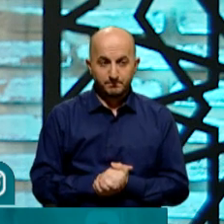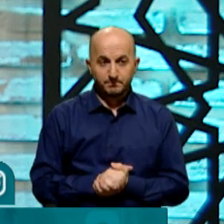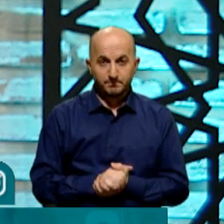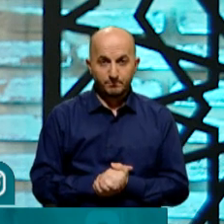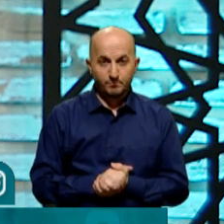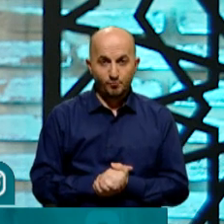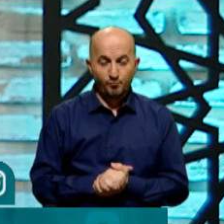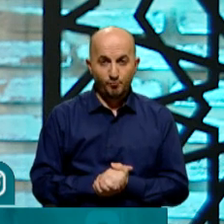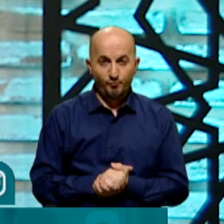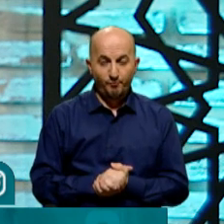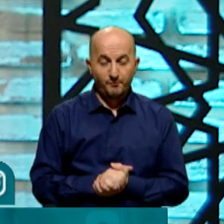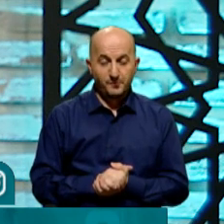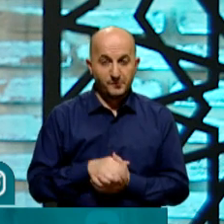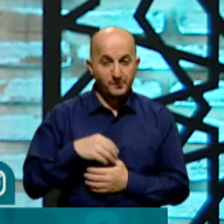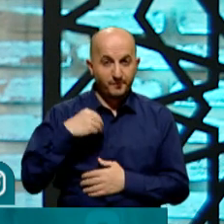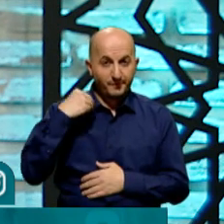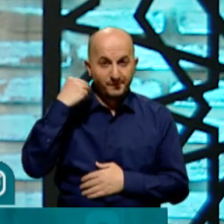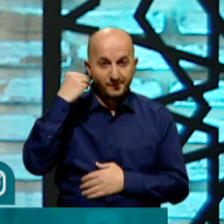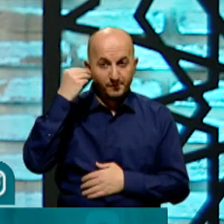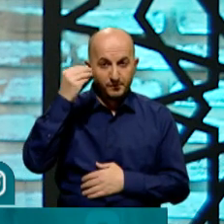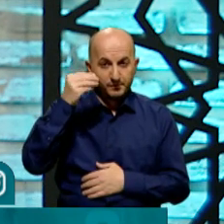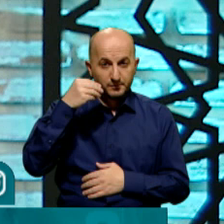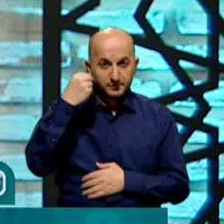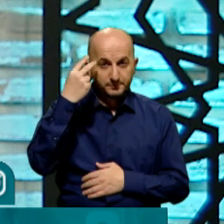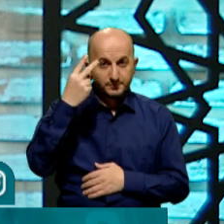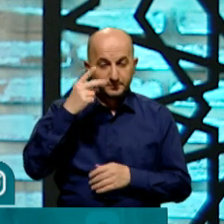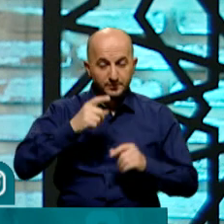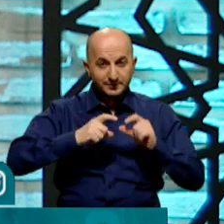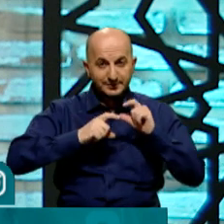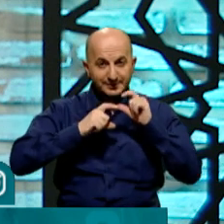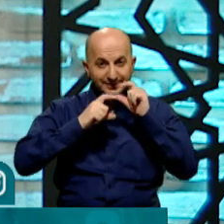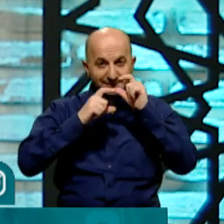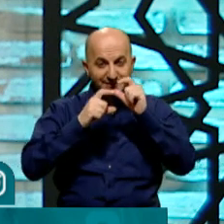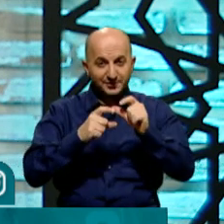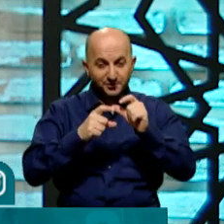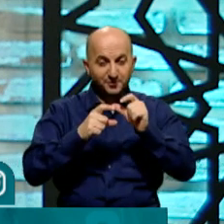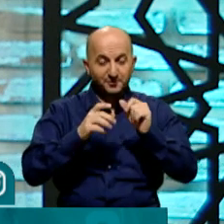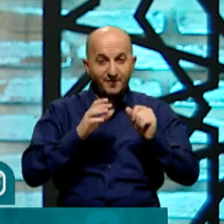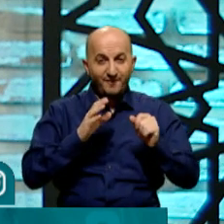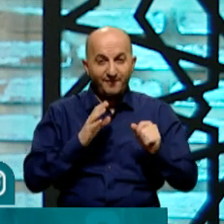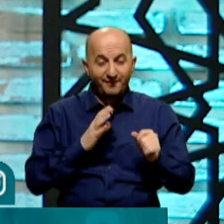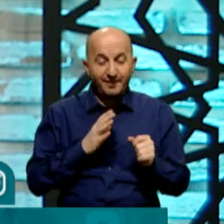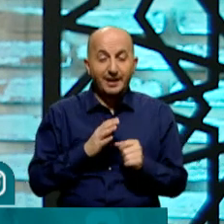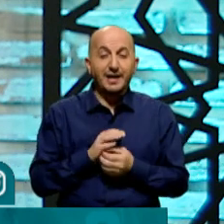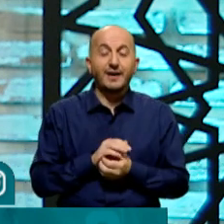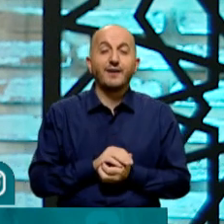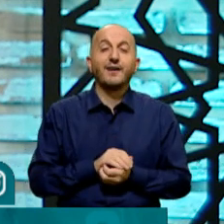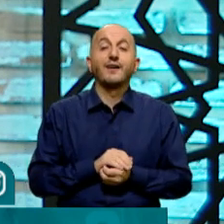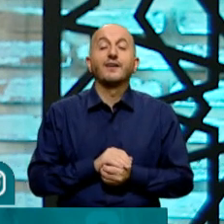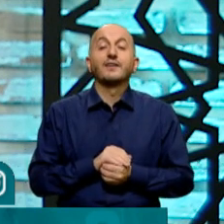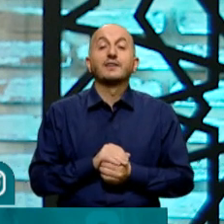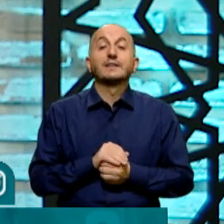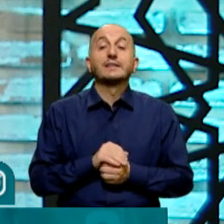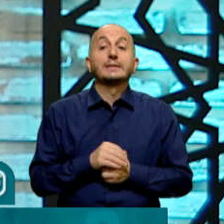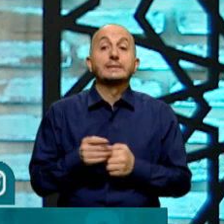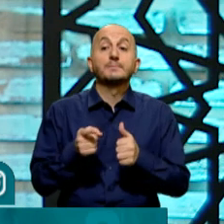Hasan Bey. Hocam ben iki sorum var ama bir soru olarak şey etmiştim. Buyurun olsun. Kafamda olsun. Takılıyordu.